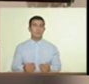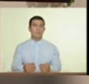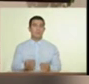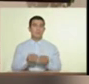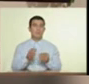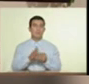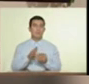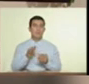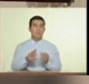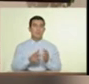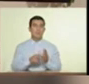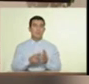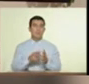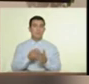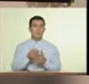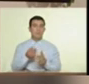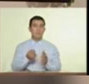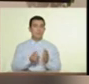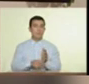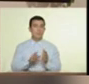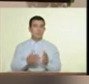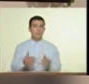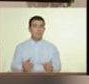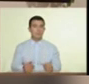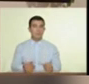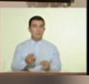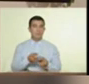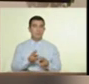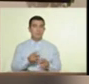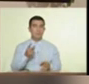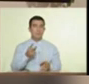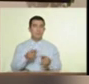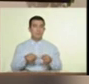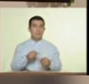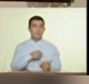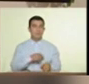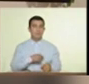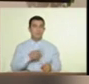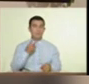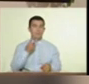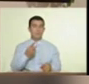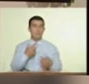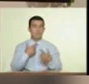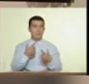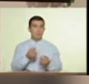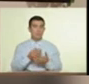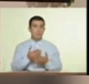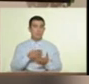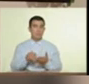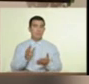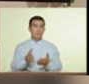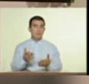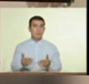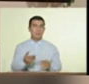15800 dan kichik bo'ladi. Demak ikkinchi holda xarid qilsak, ya'ni ikkita xarid qilinganda xarid